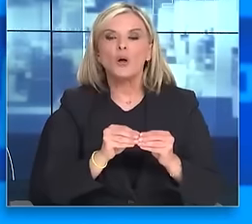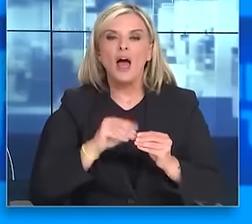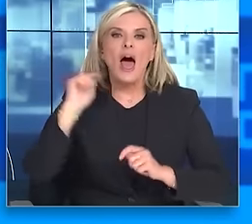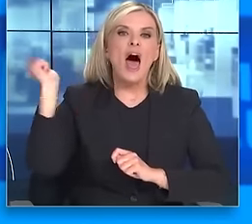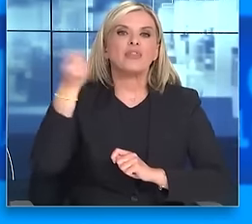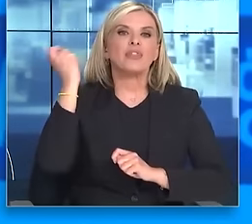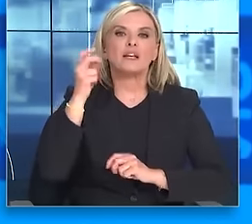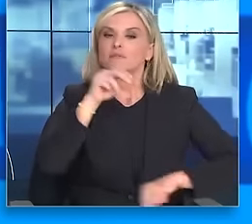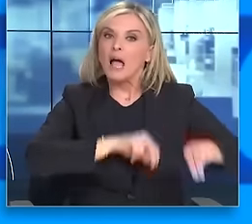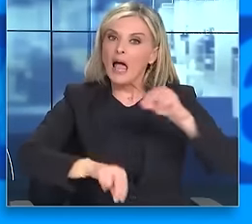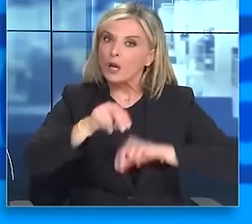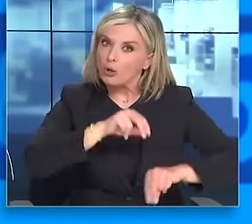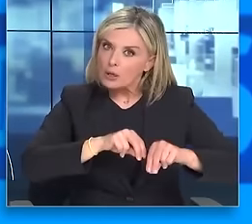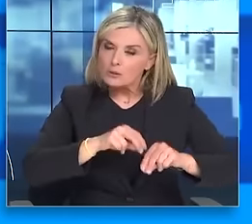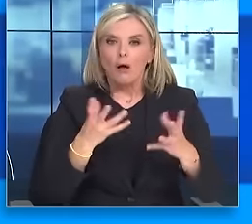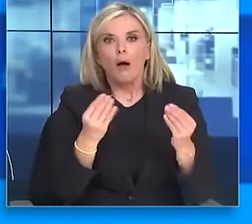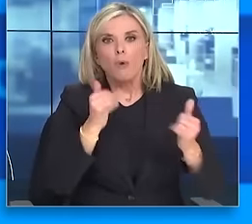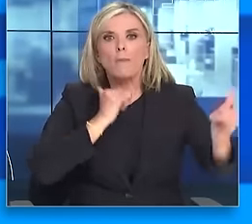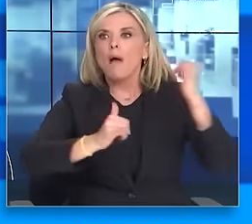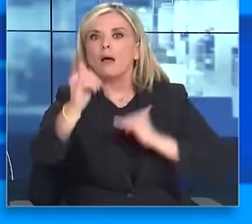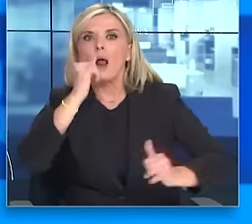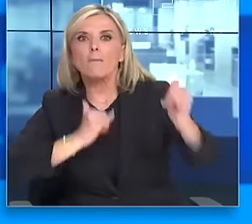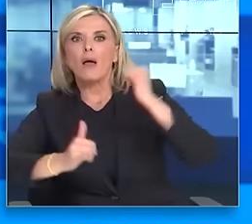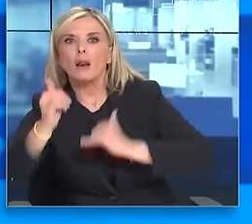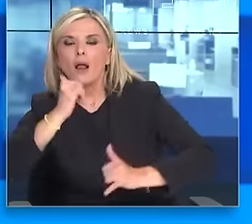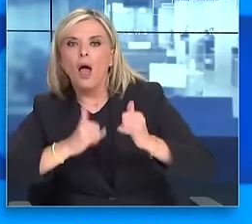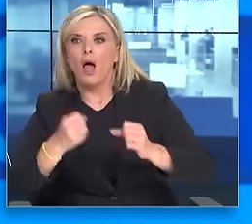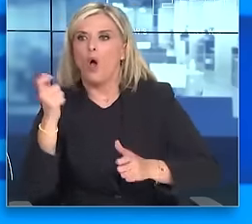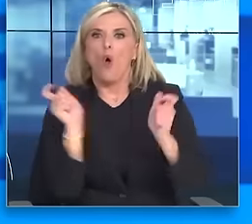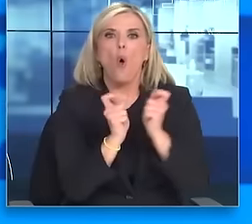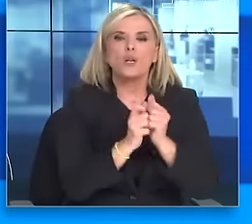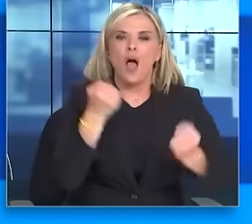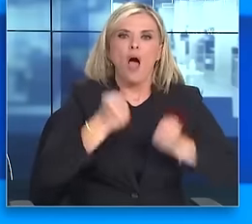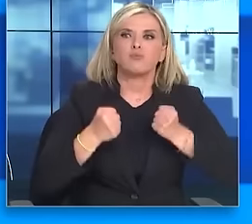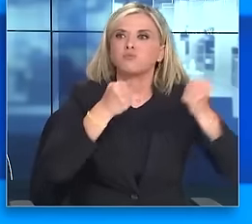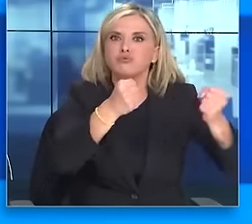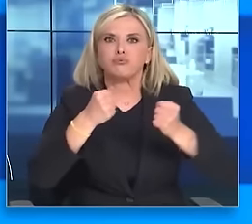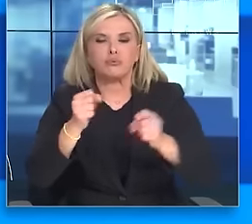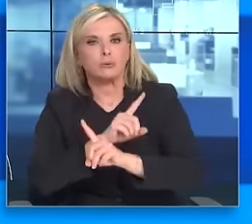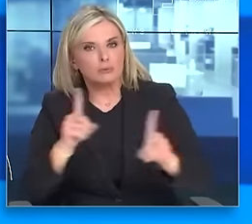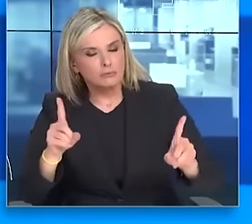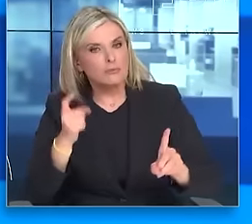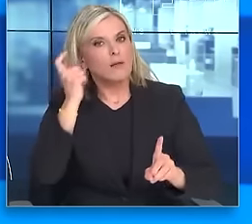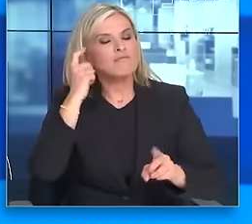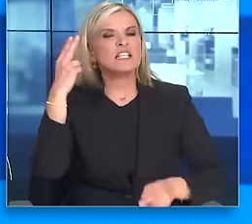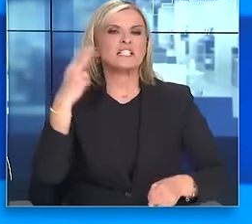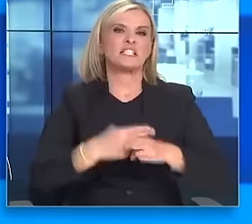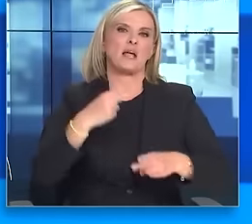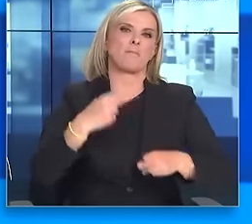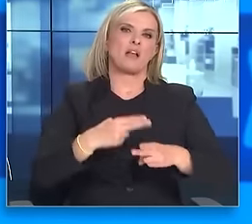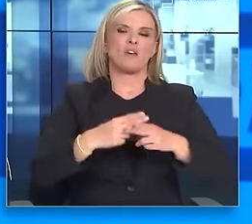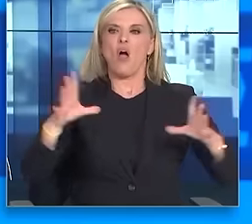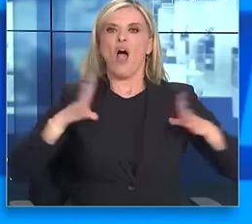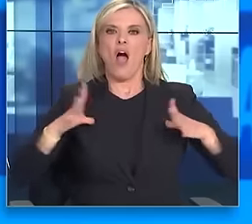διαμένοντες εκτός Ελλάδος. Και φαντάζομαι ότι τότε τα κόμματα θα αφήσουν στην άκρη τα μικροπολιτικά παιχνίδια, θα αντιληφθούν τη σημασία της επιστολικής